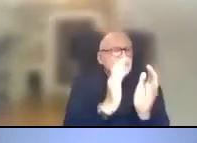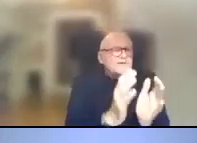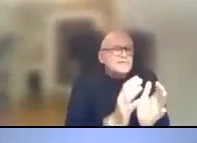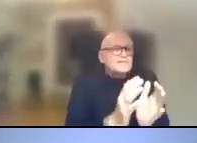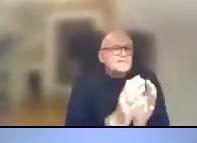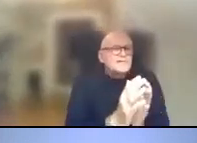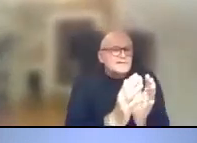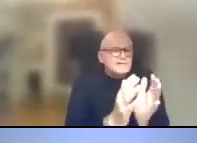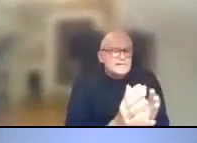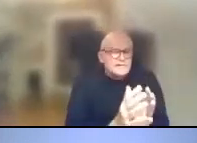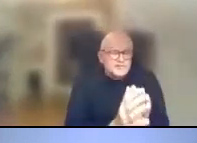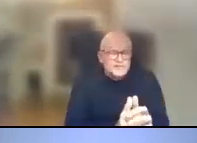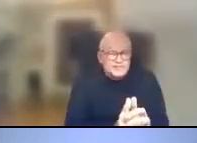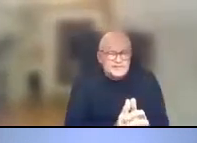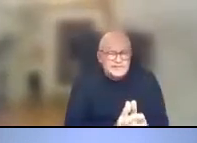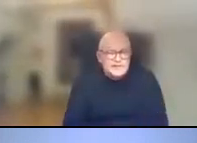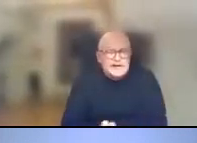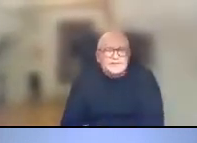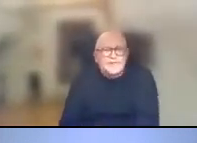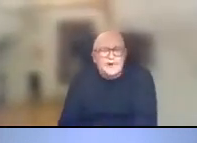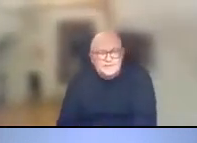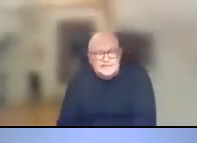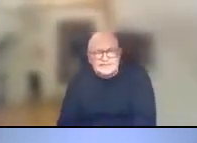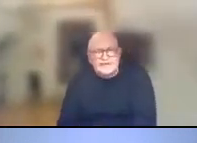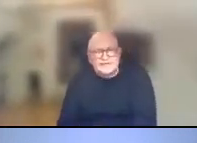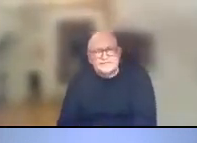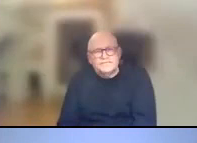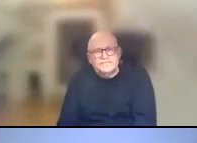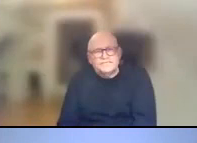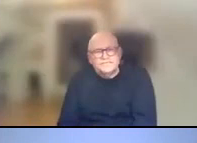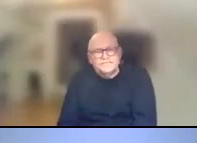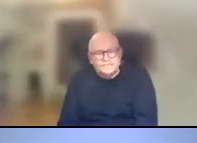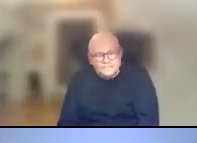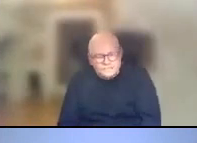Also nur die Hälfte der tatsächlichen Tötungsdelikte gelangt überhaupt zur Anzeige.